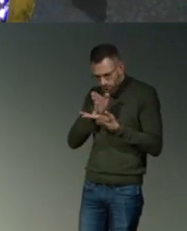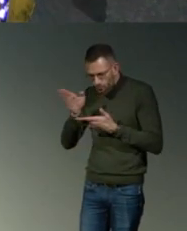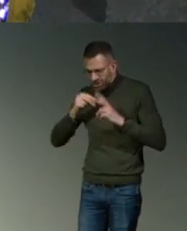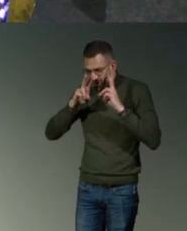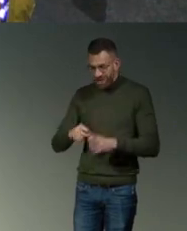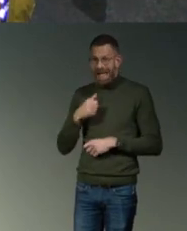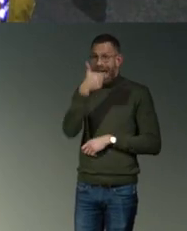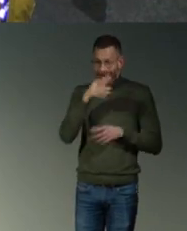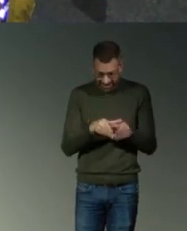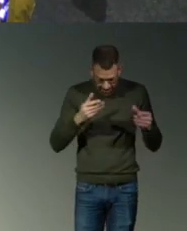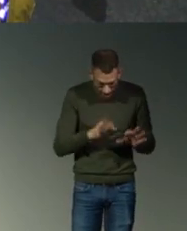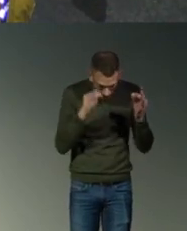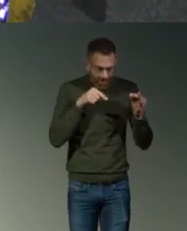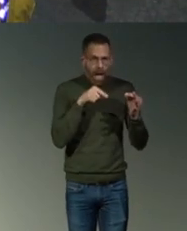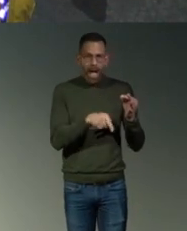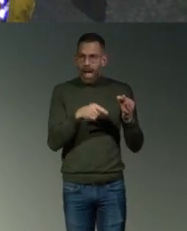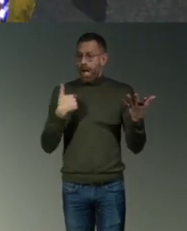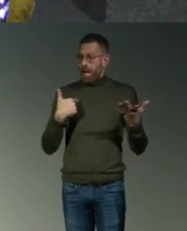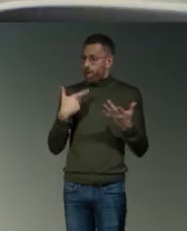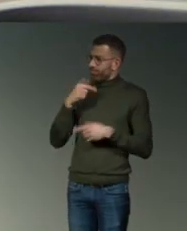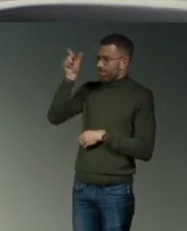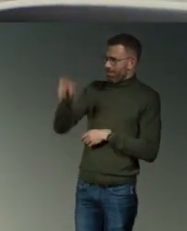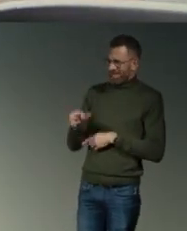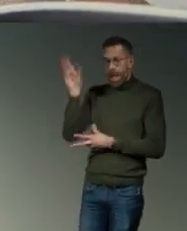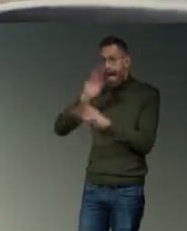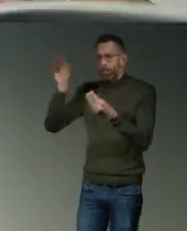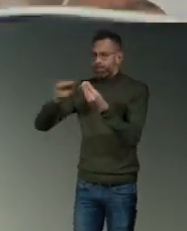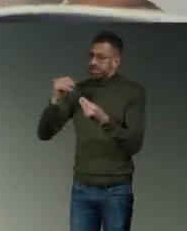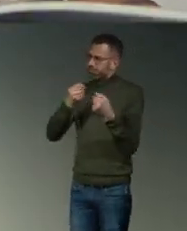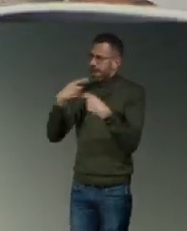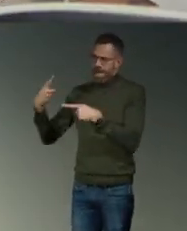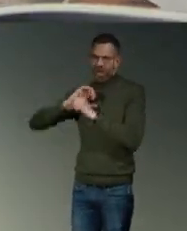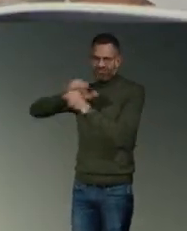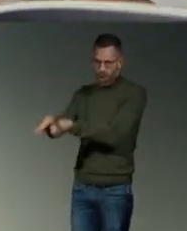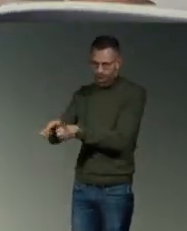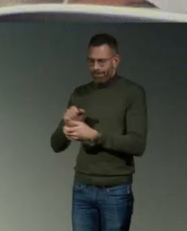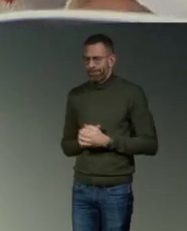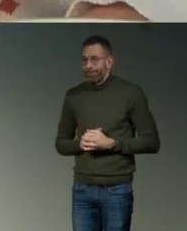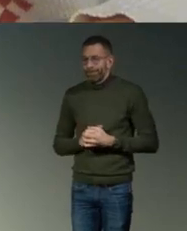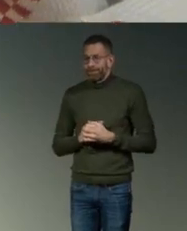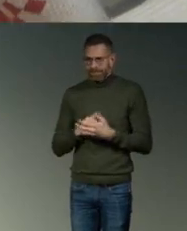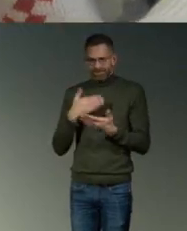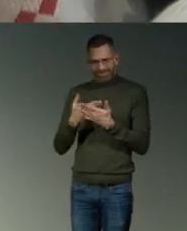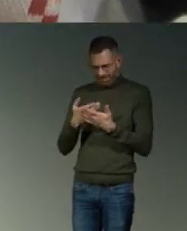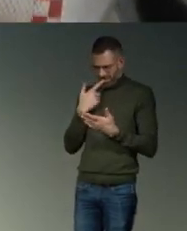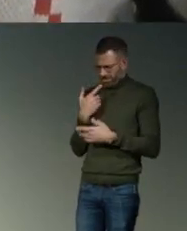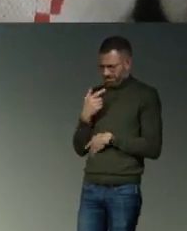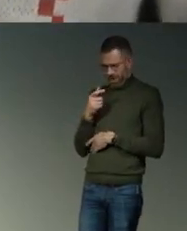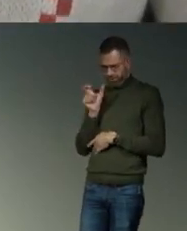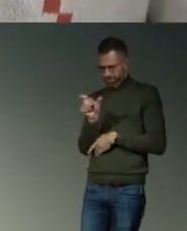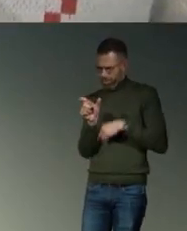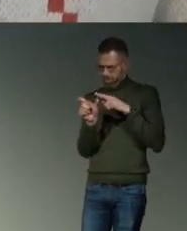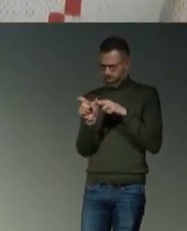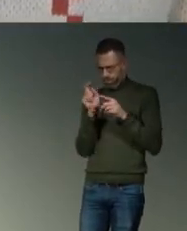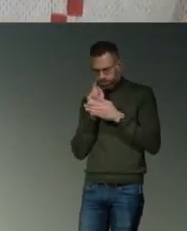cherche. Donc, abuser de quelqu'un, par euphémisme, violer. Outre que cet euphémisme est très discret dans la page dévolue